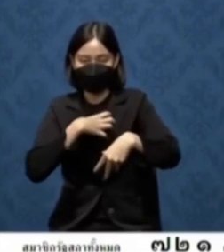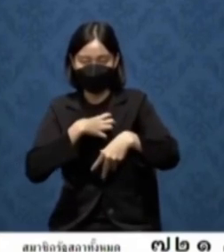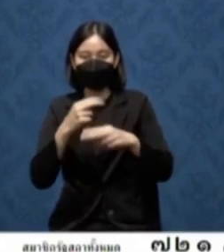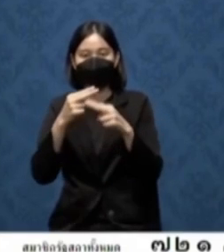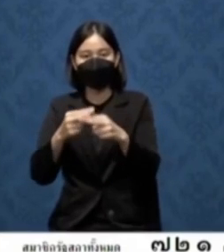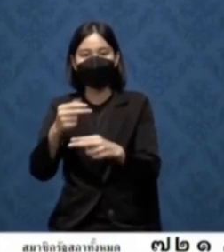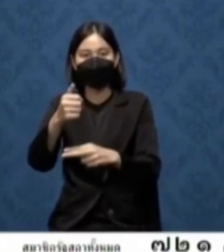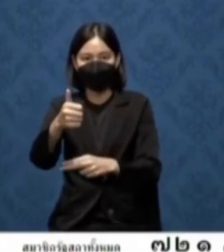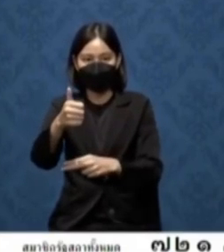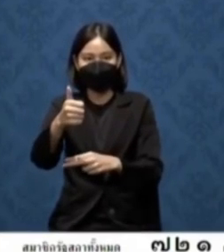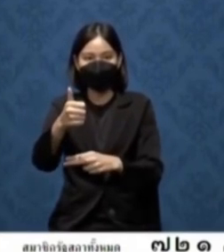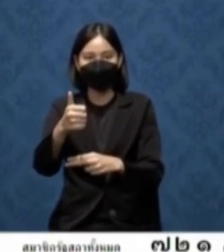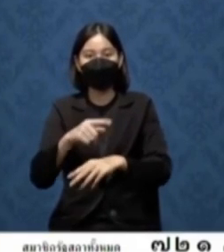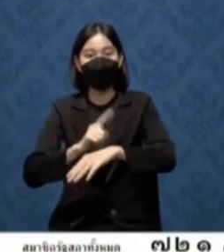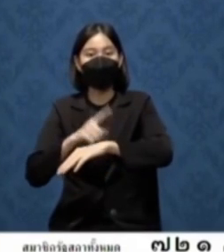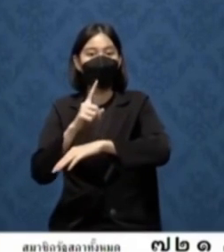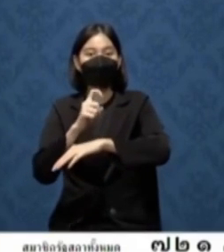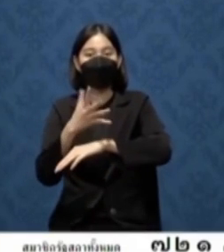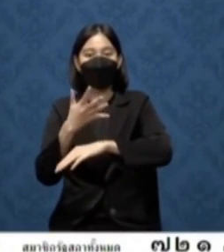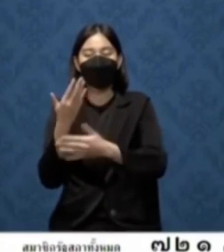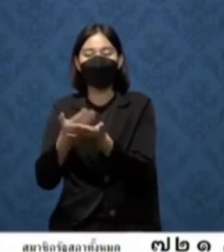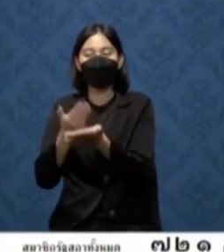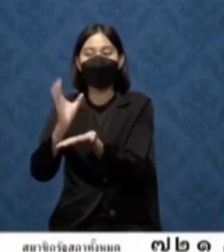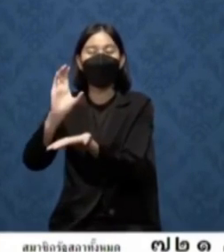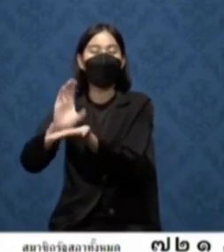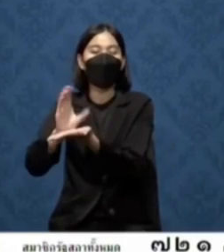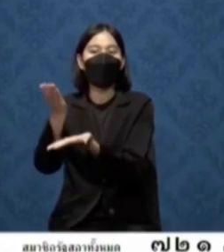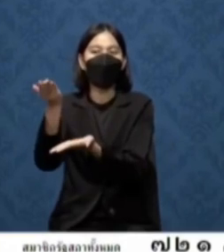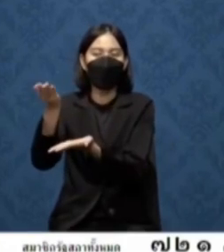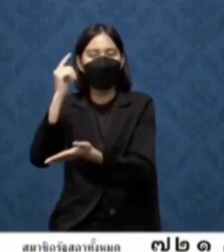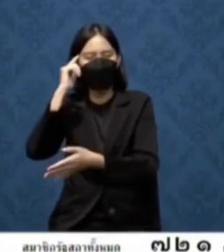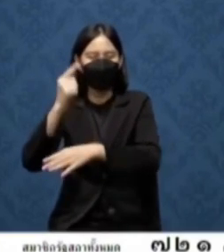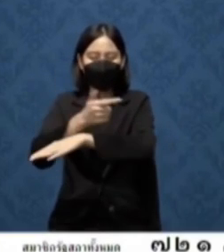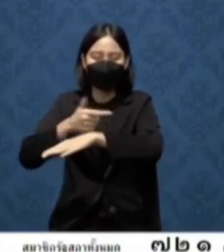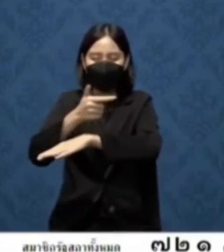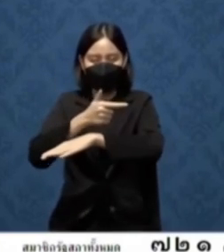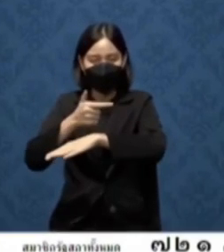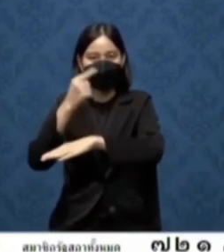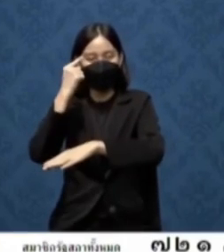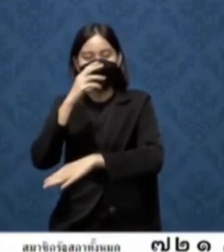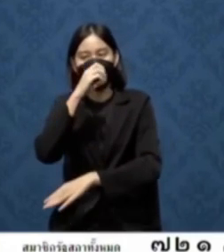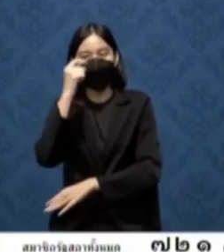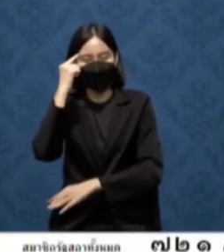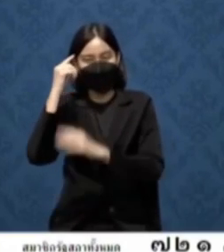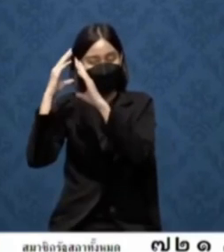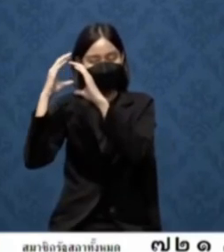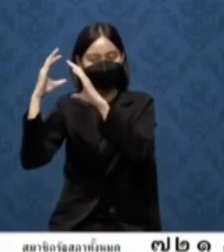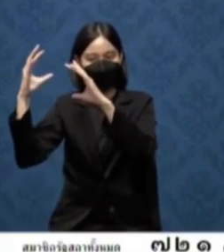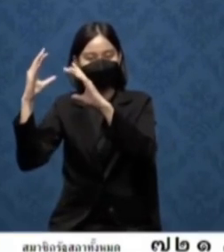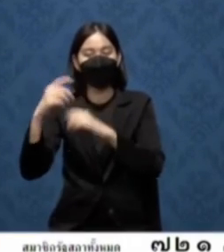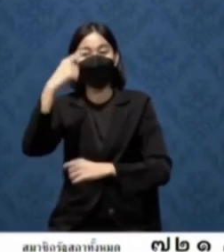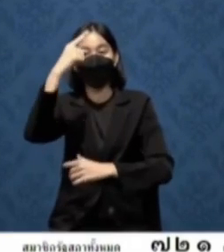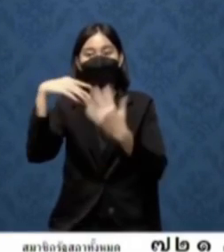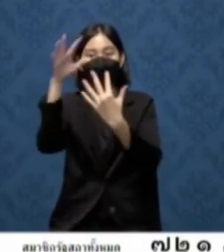องไม่ต้องเสียเวลาของงบประมาณที่ไม่รู้ว่าเมื่อไหร่จะได้ลองจินตนาการตามผมดูครับประเทศไท